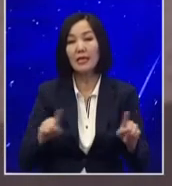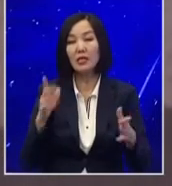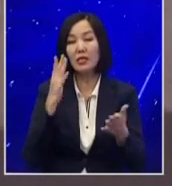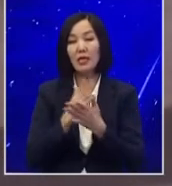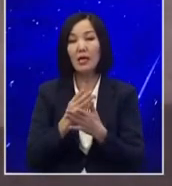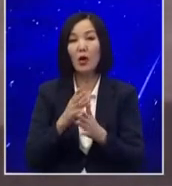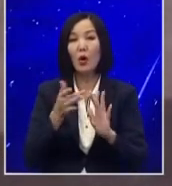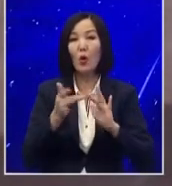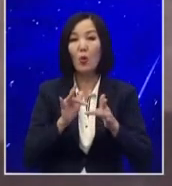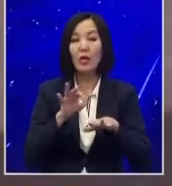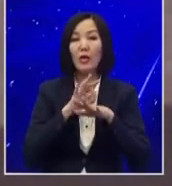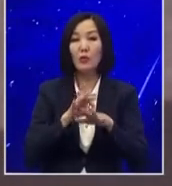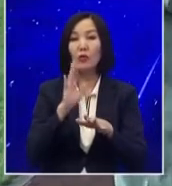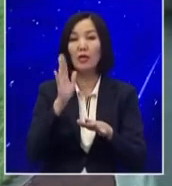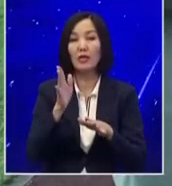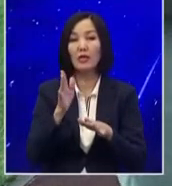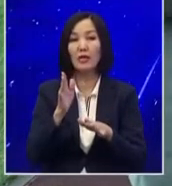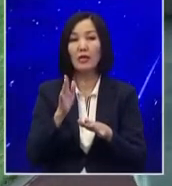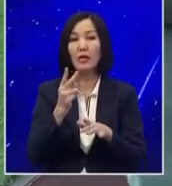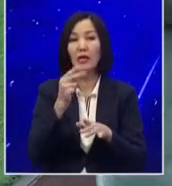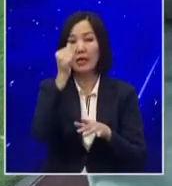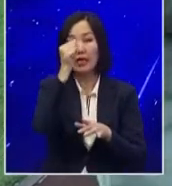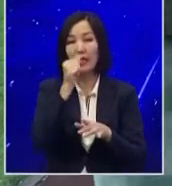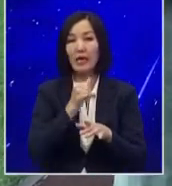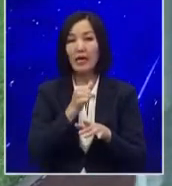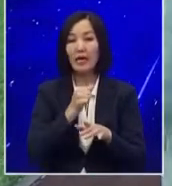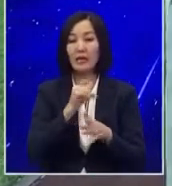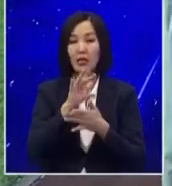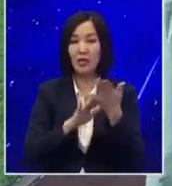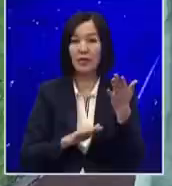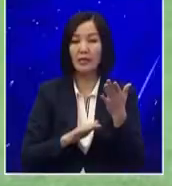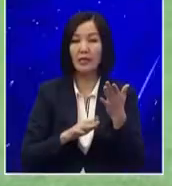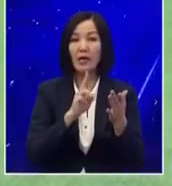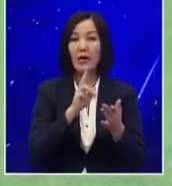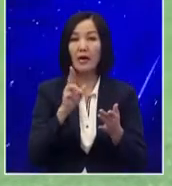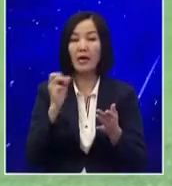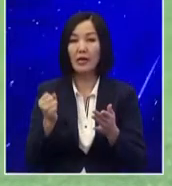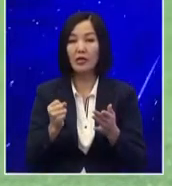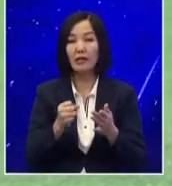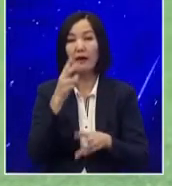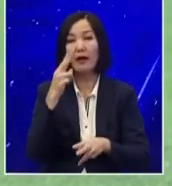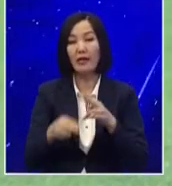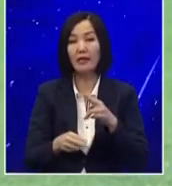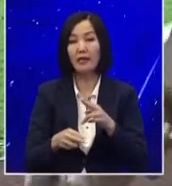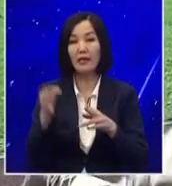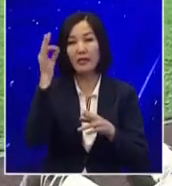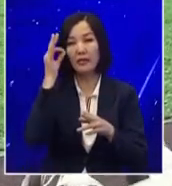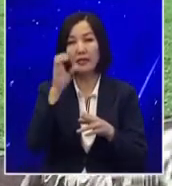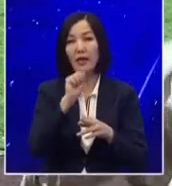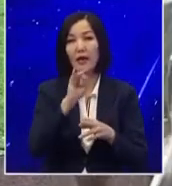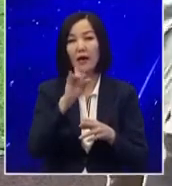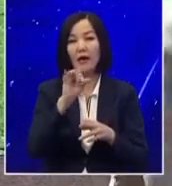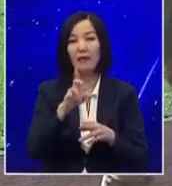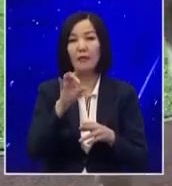рет онлайн форматта өтетіндігі. Екі ай көлемінде жалғасады. Қарашада аяқталады. Еске сала кетейік, айбын